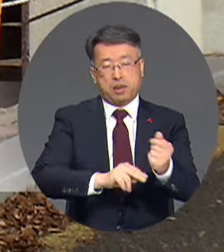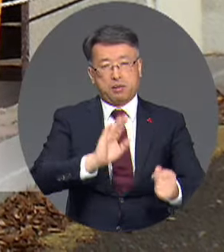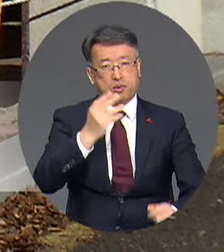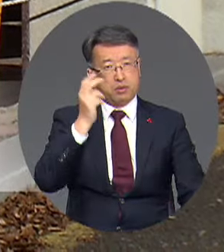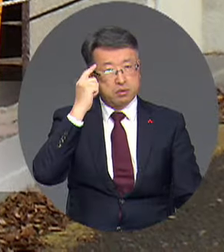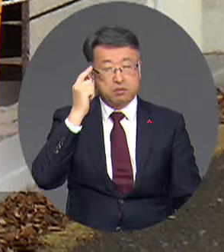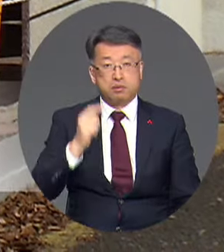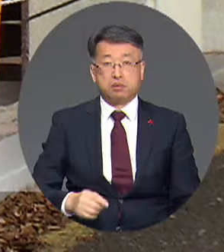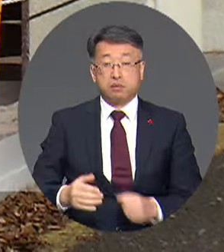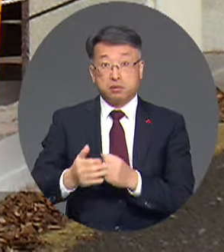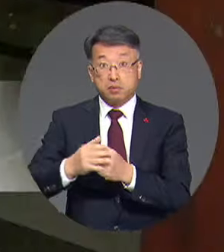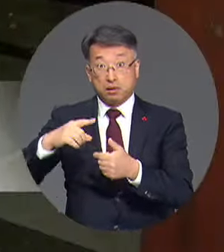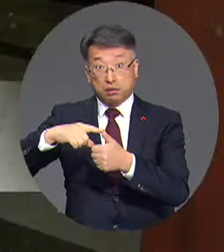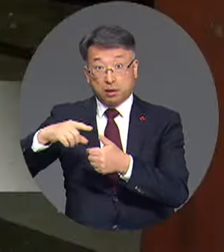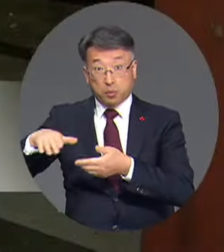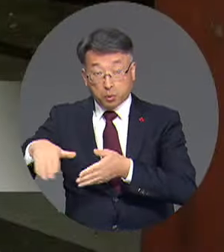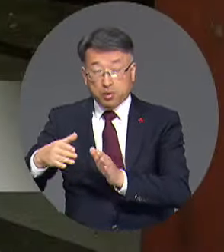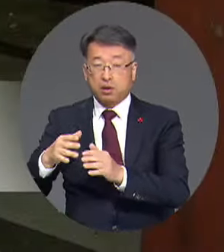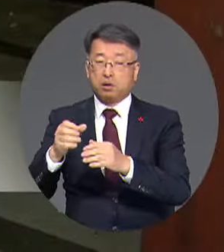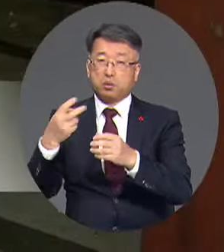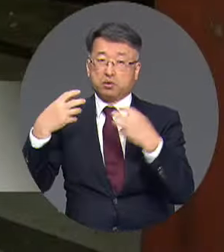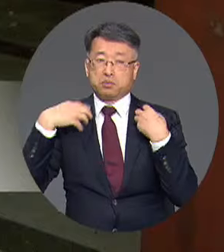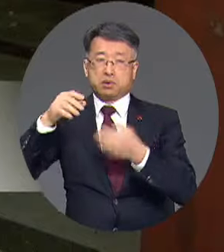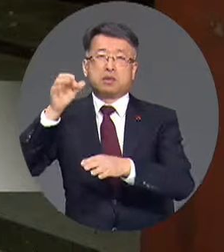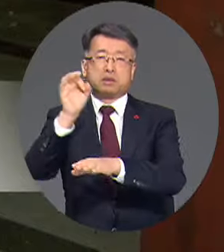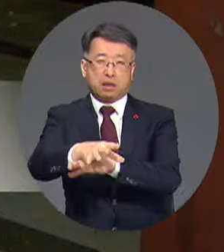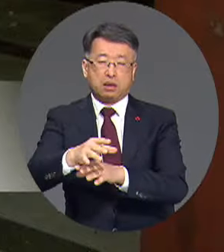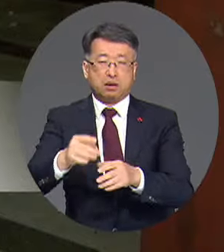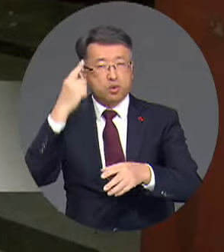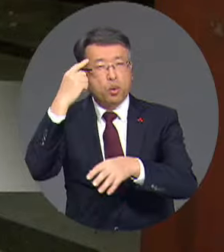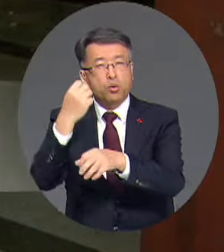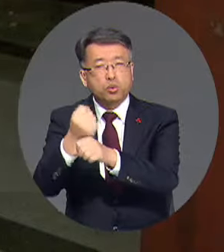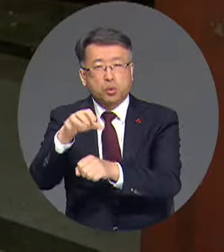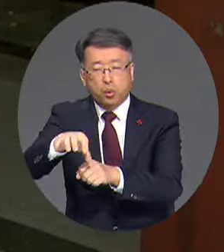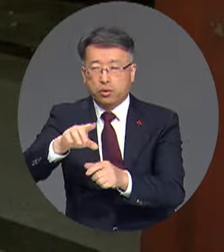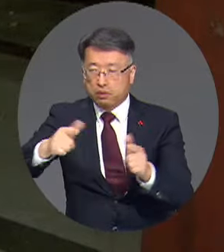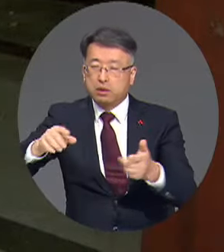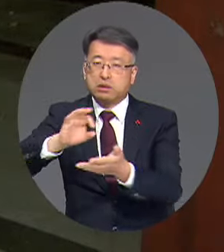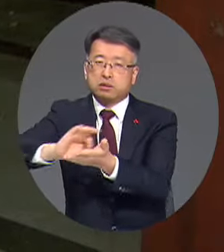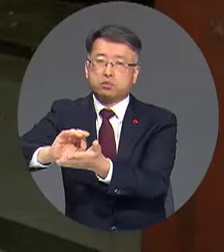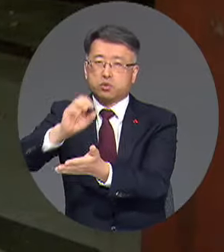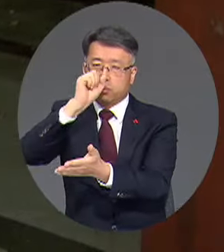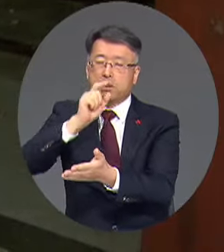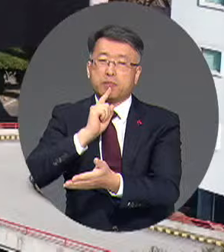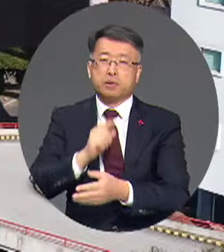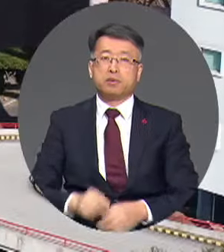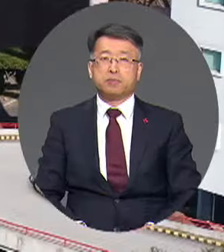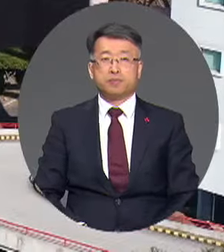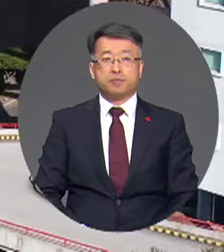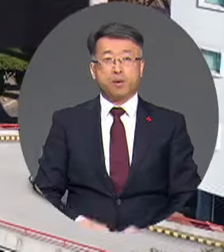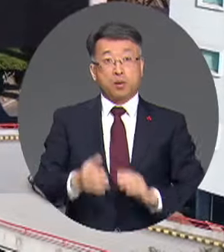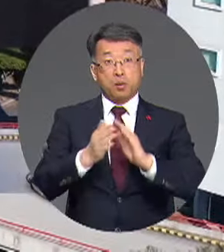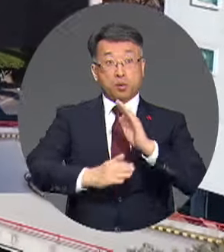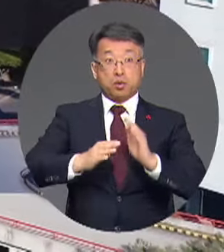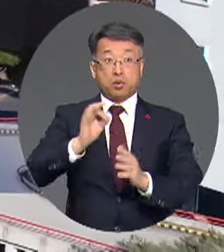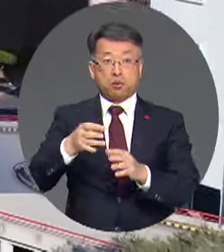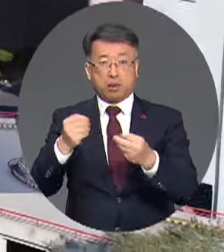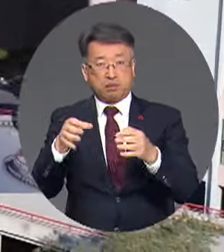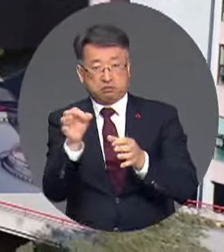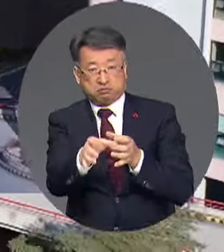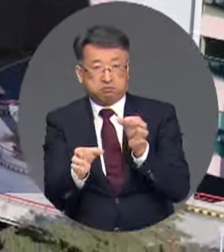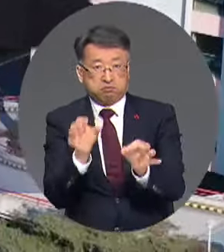매입해 지역 폭한 문화 시설이나 교육 연구 시설로 활용해야 한다는 주장이 나오고 있습니다 공적 자금이 많이